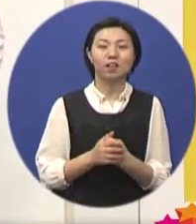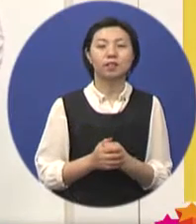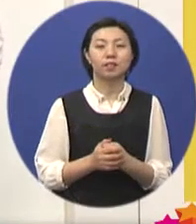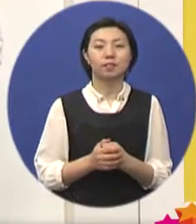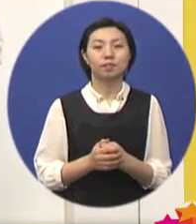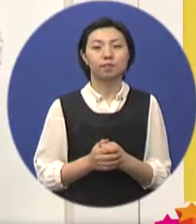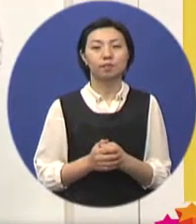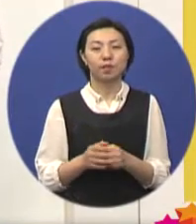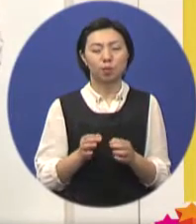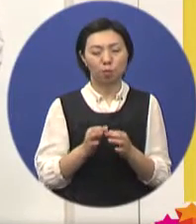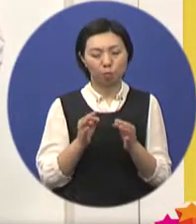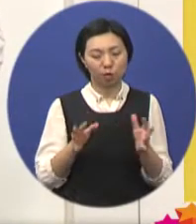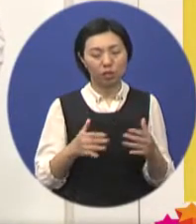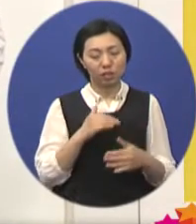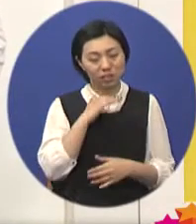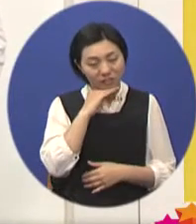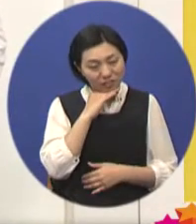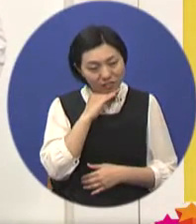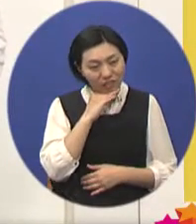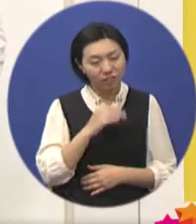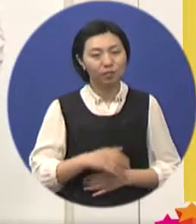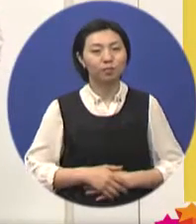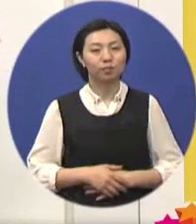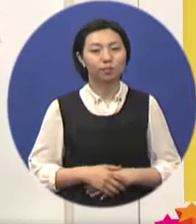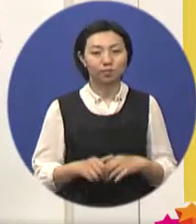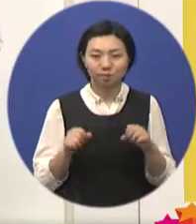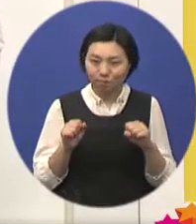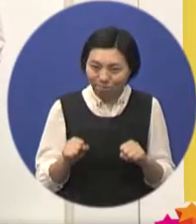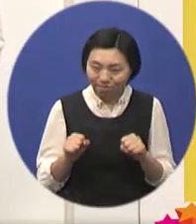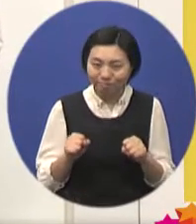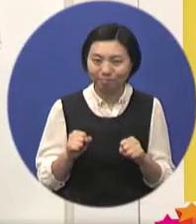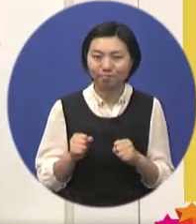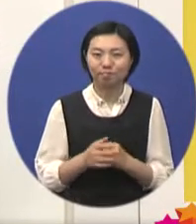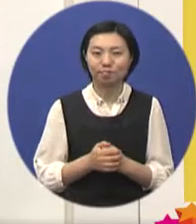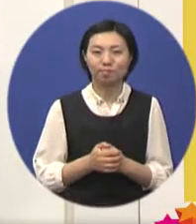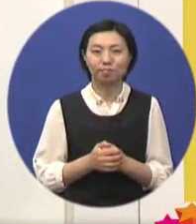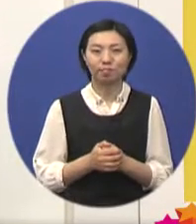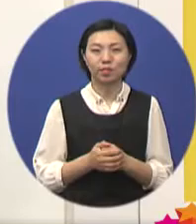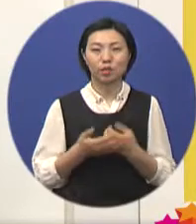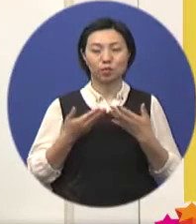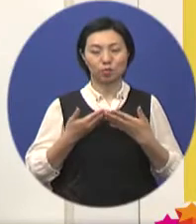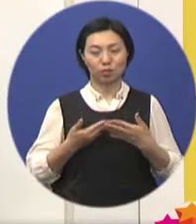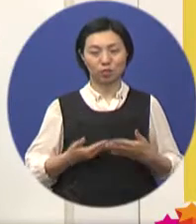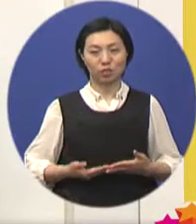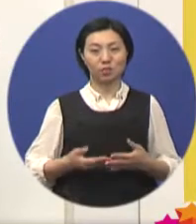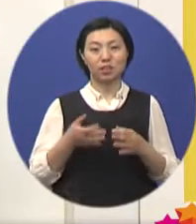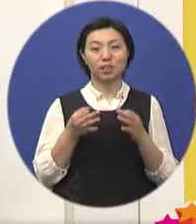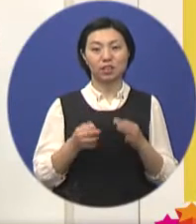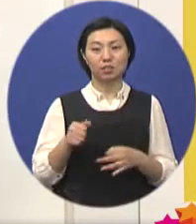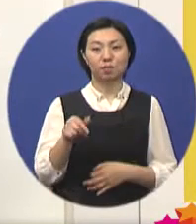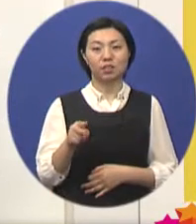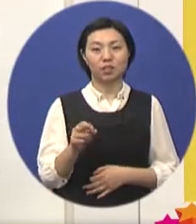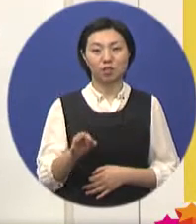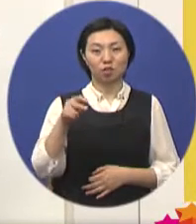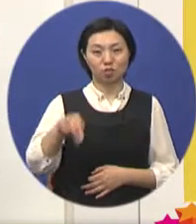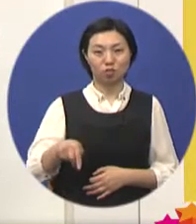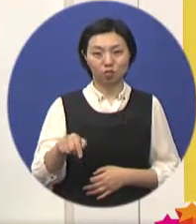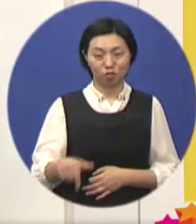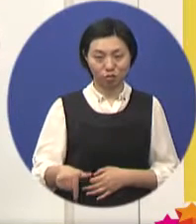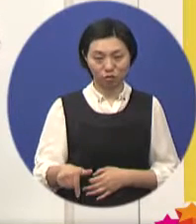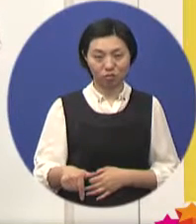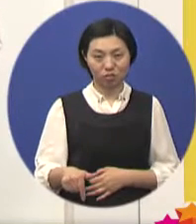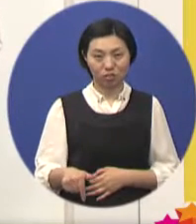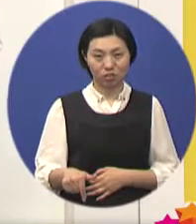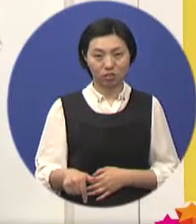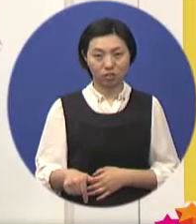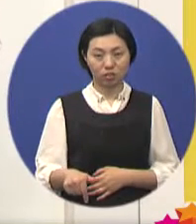아유 오래 기다리셨어요. 네 안녕하세요. 아유 점잖은 우리 김경숙. 네.